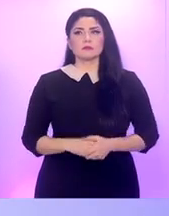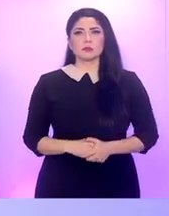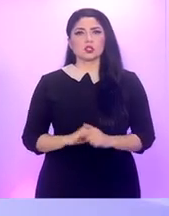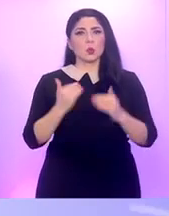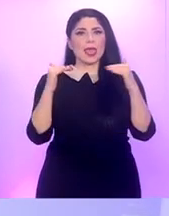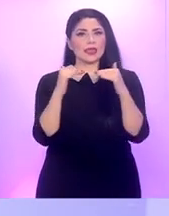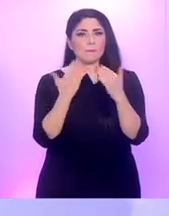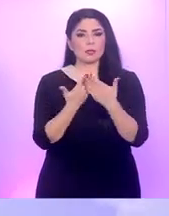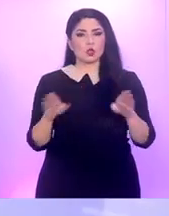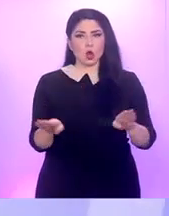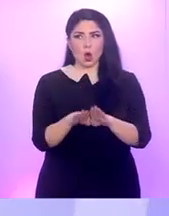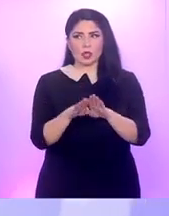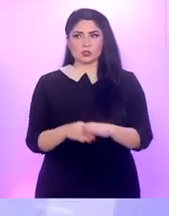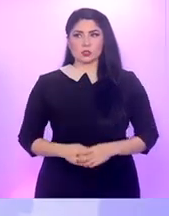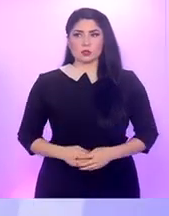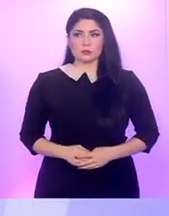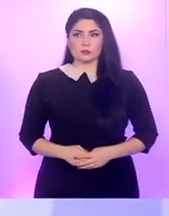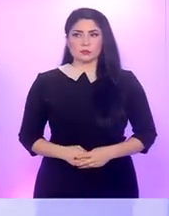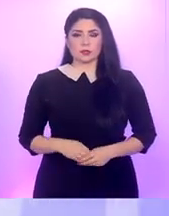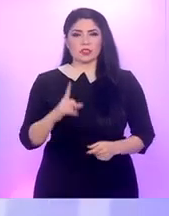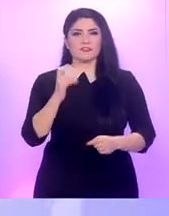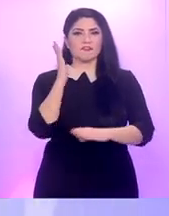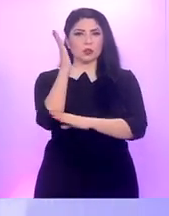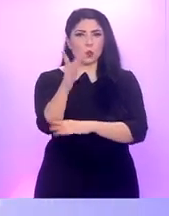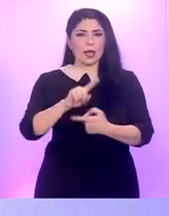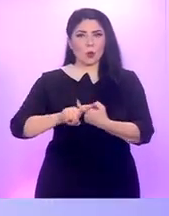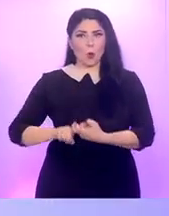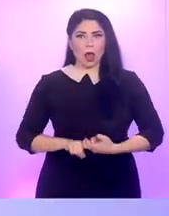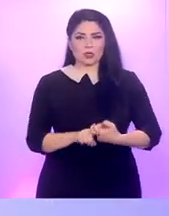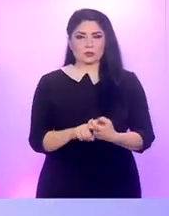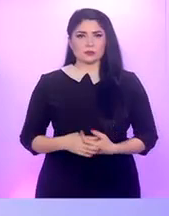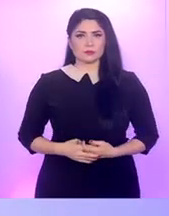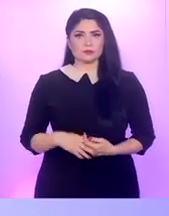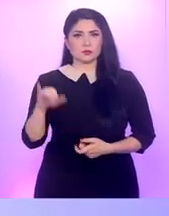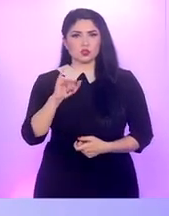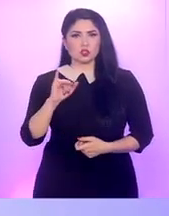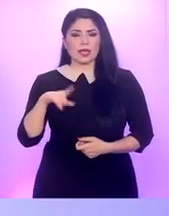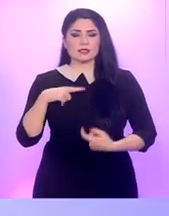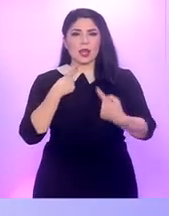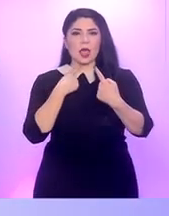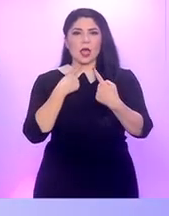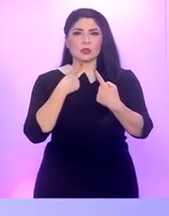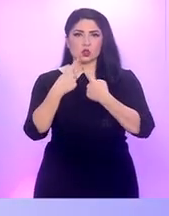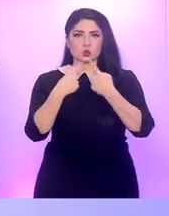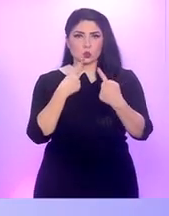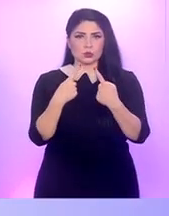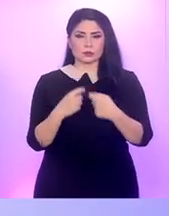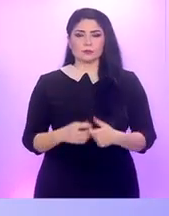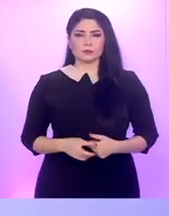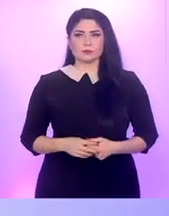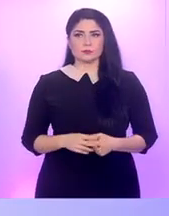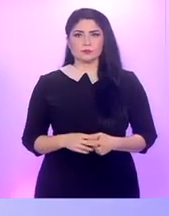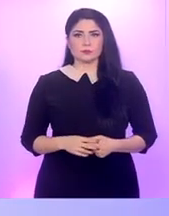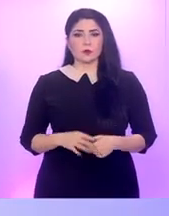echilibru colegilor din această viitoare coaliție, cei care stau la masa negocierilor, funcții